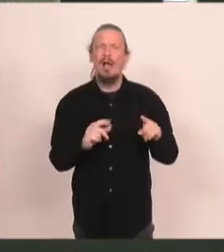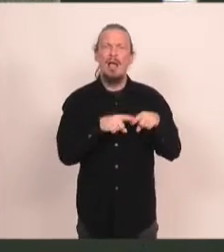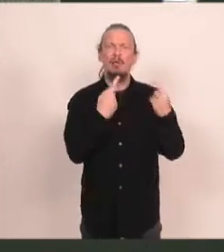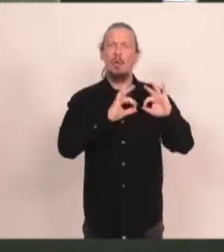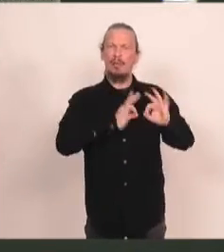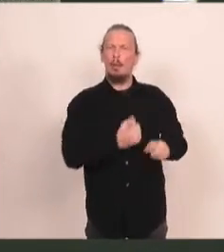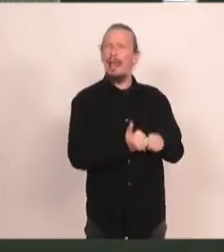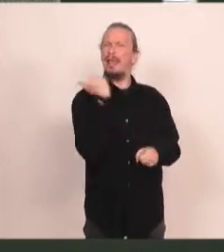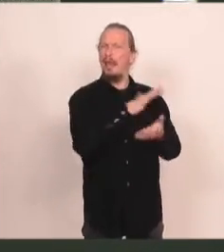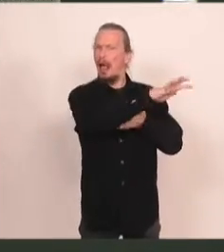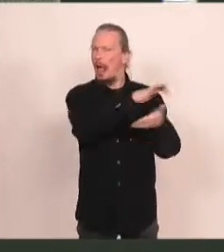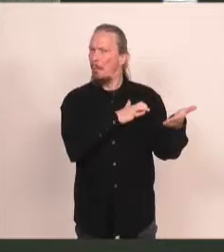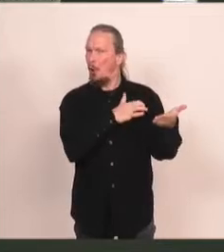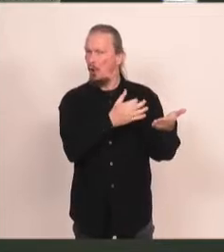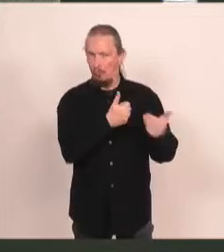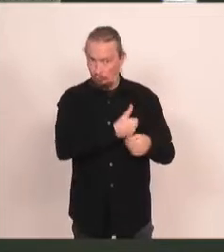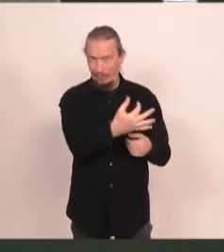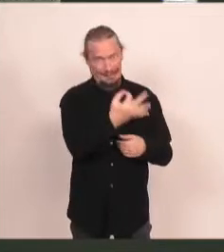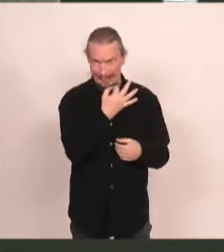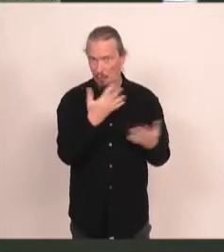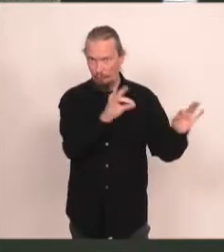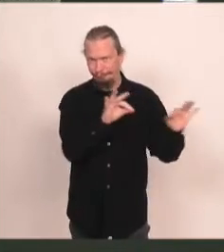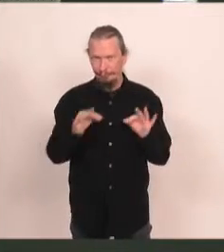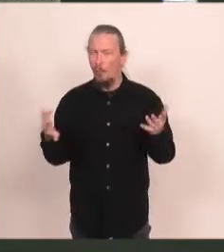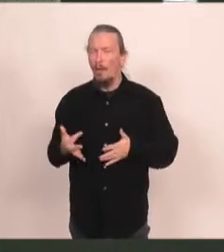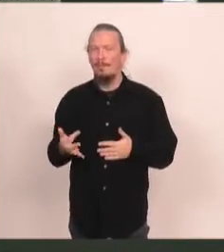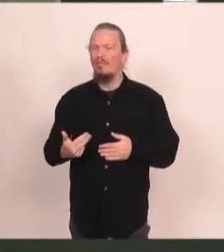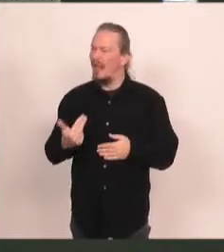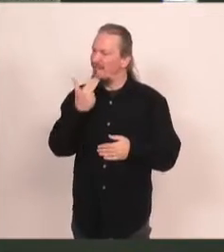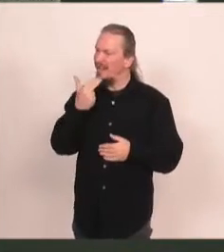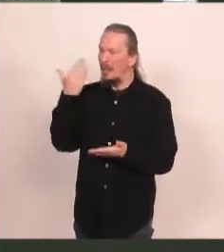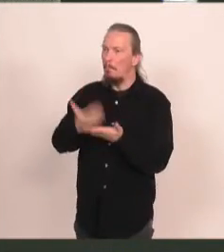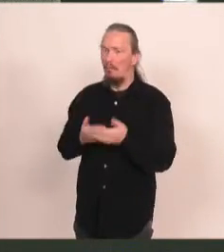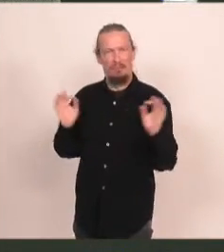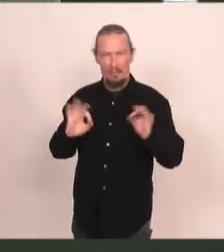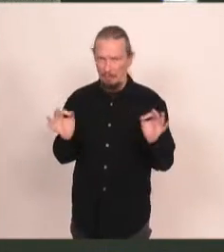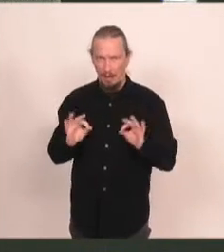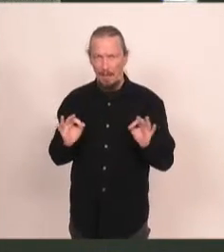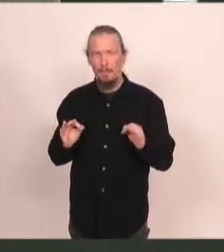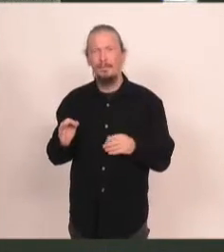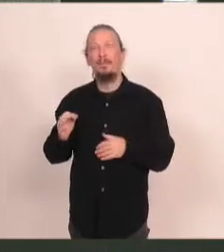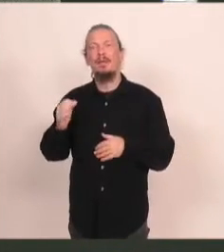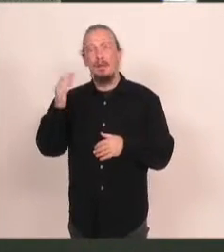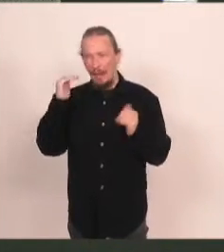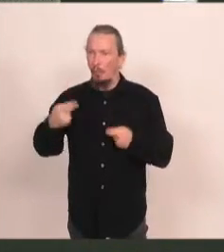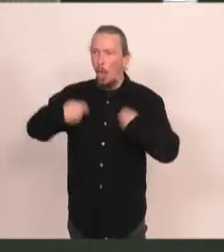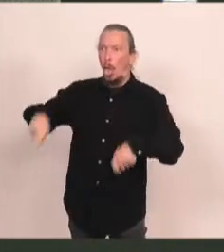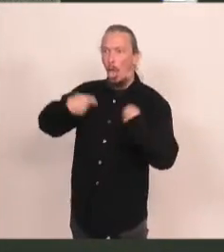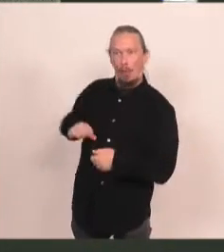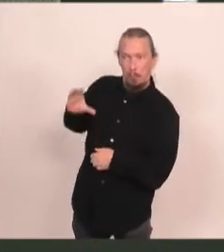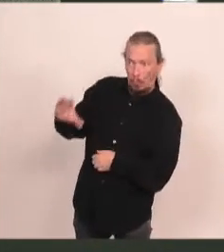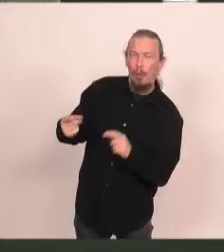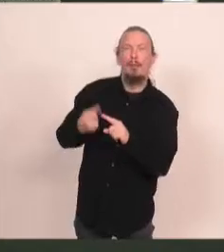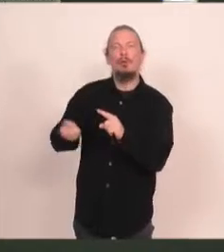publié l'année dernière qui estime, je cite, que l'efficacité n'est pas prouvée pour des coûts pourtant importants, comme l'indique un